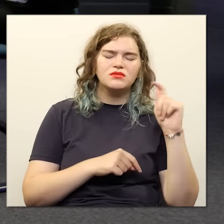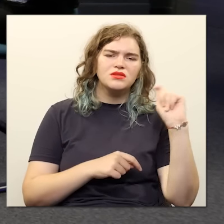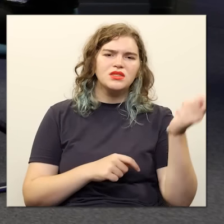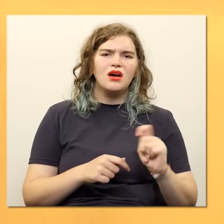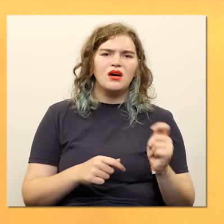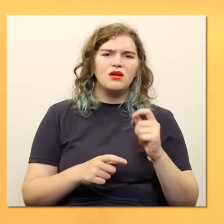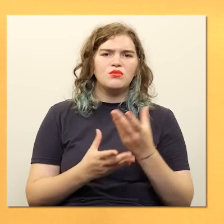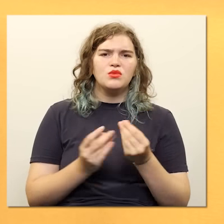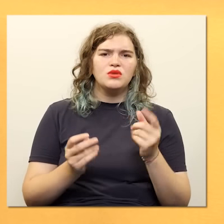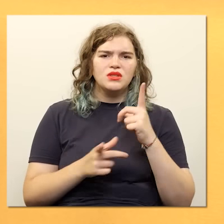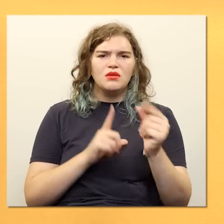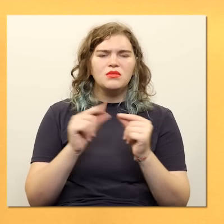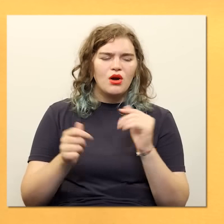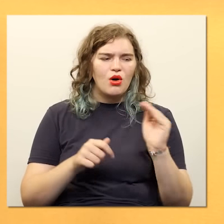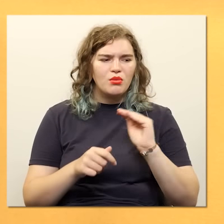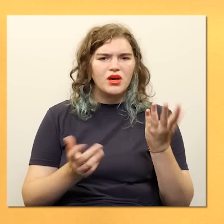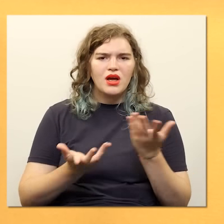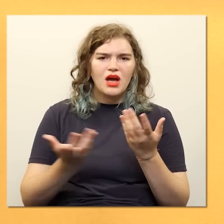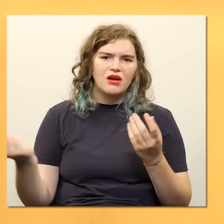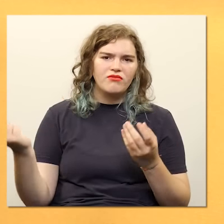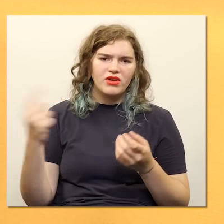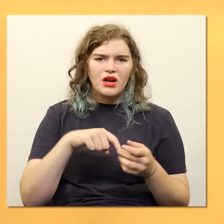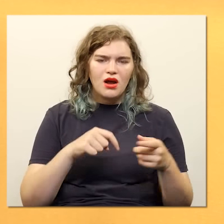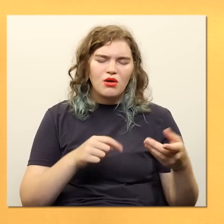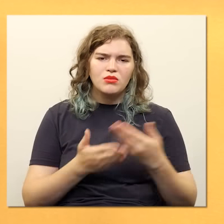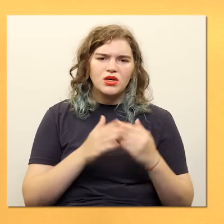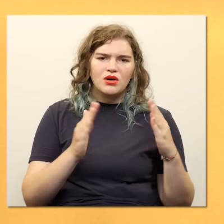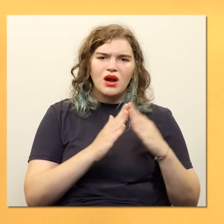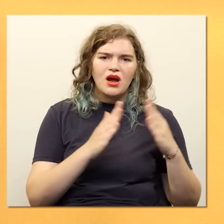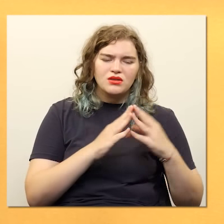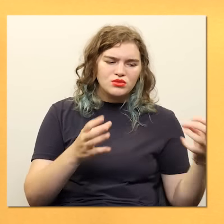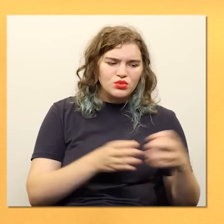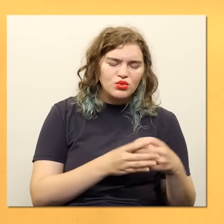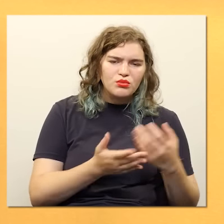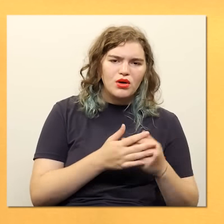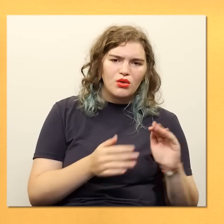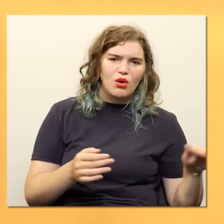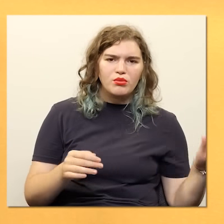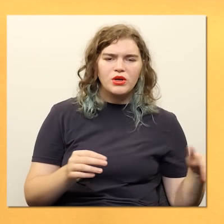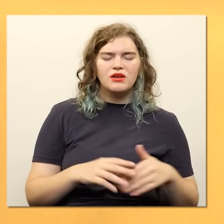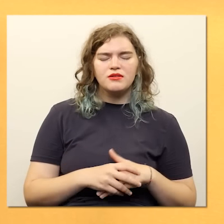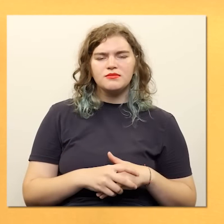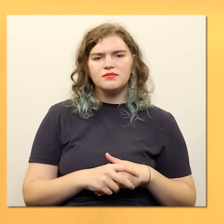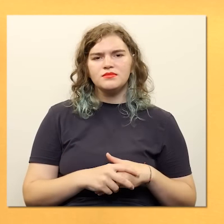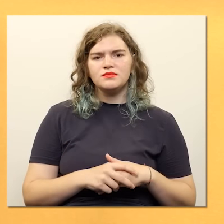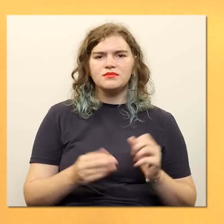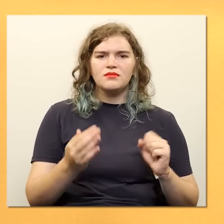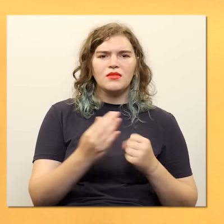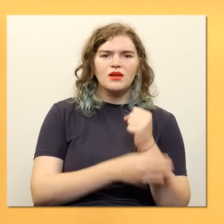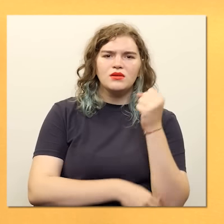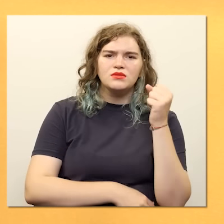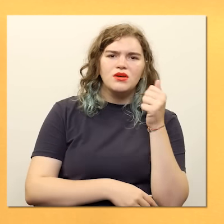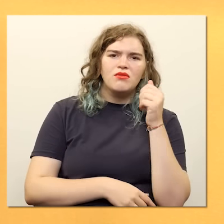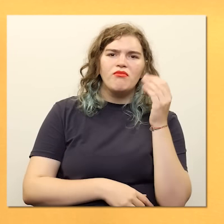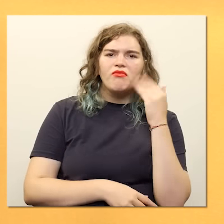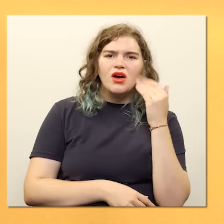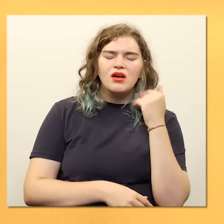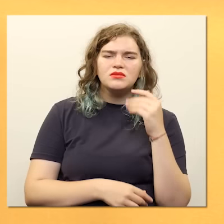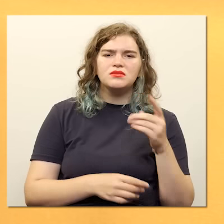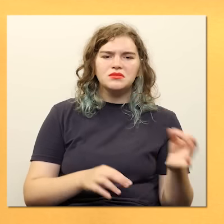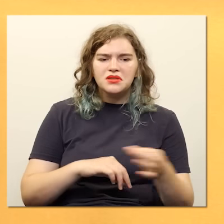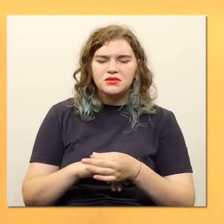mulți au plecat și copilașii aia care veneau la noi, la grupul de copii, au crescut fetițele